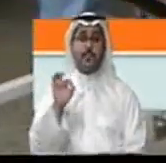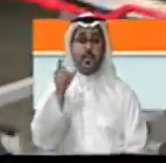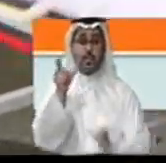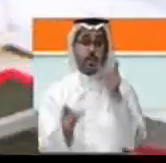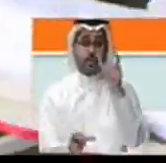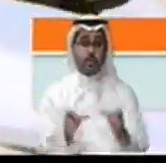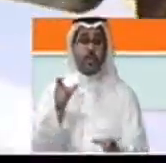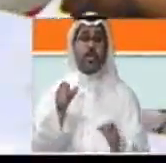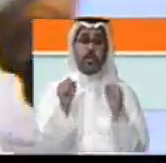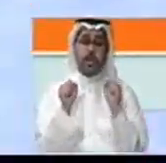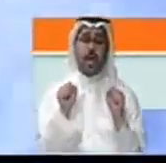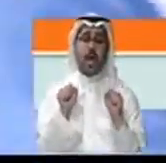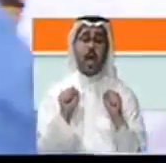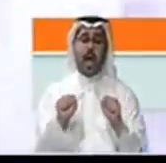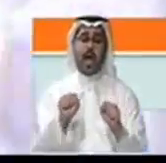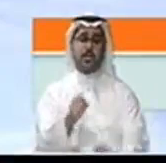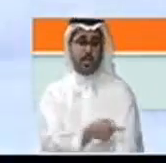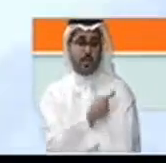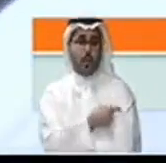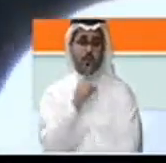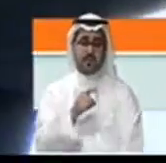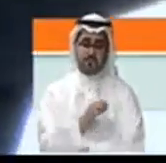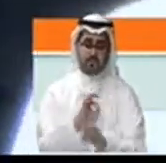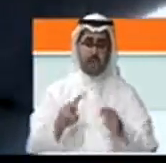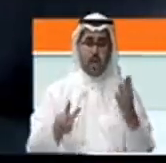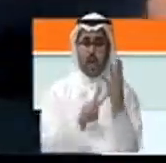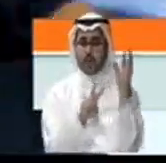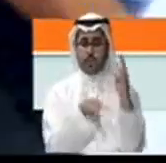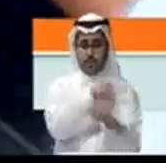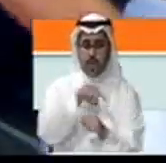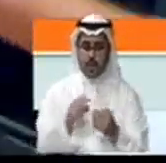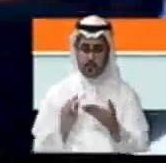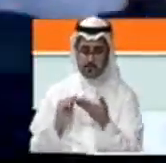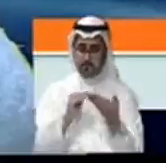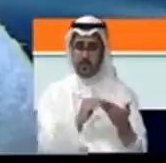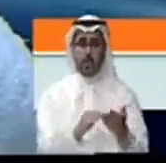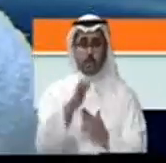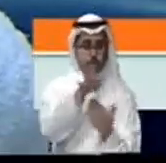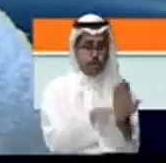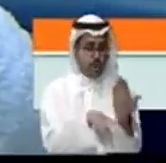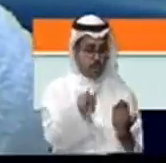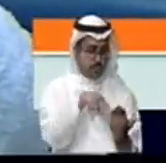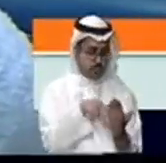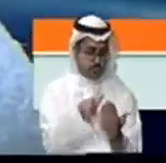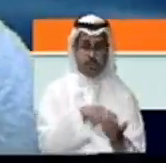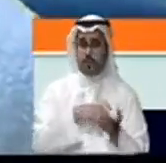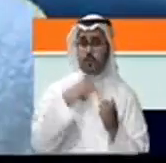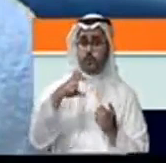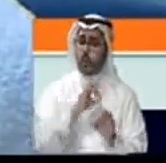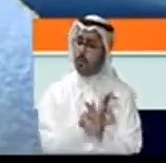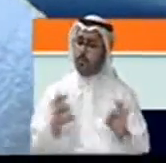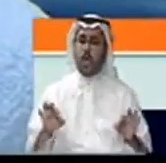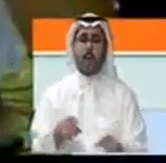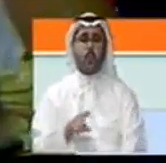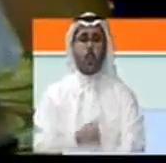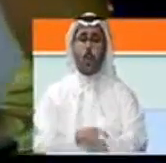موظفاً يعملون على مدار 24 ساعة باستقبال ومعالجة شكاوى المرضى والرد على استفسارات حجاج بيت الله